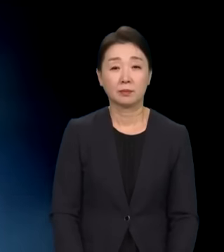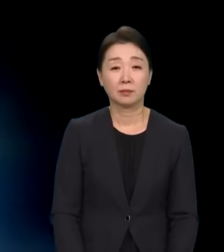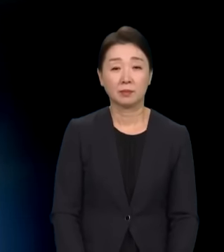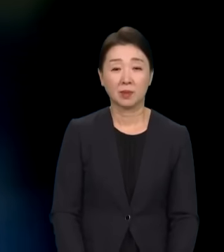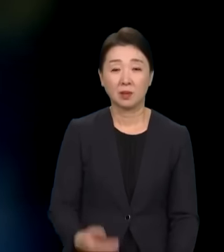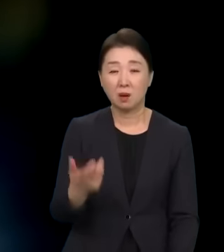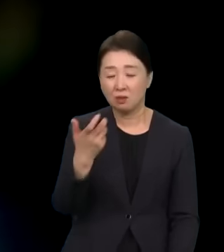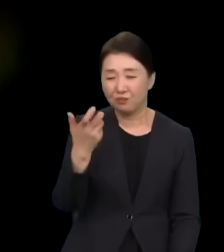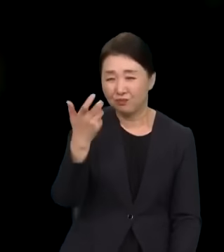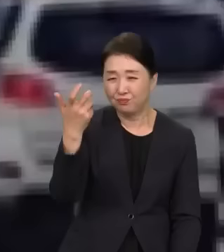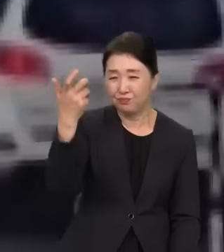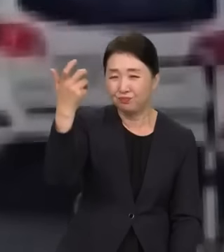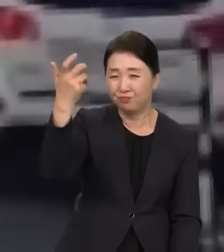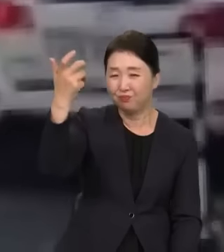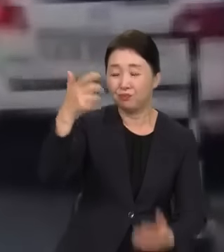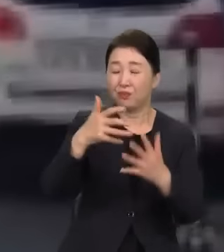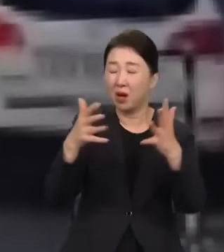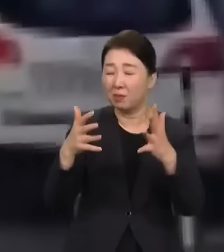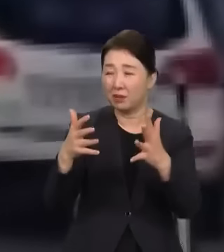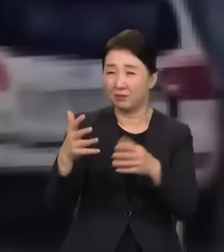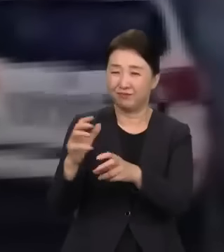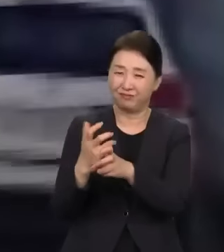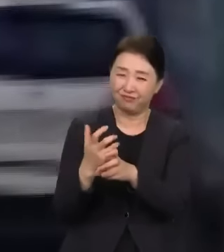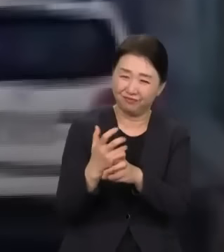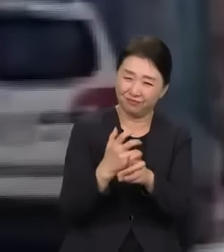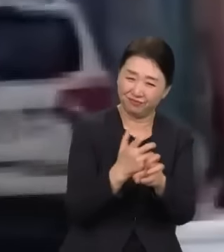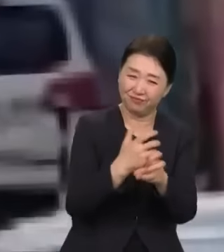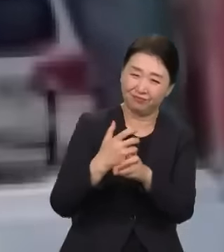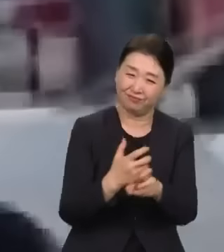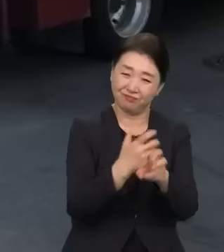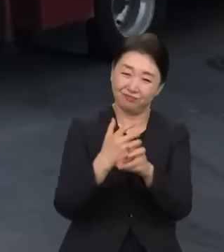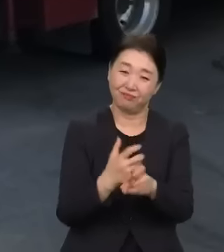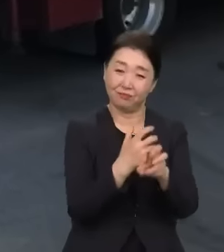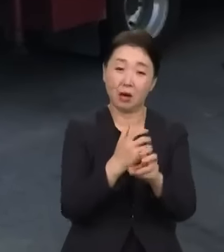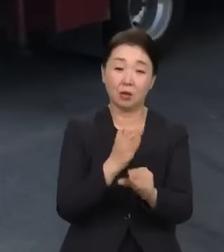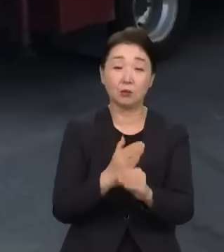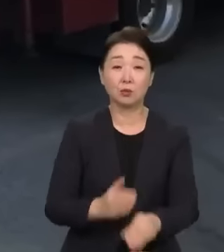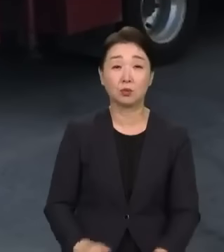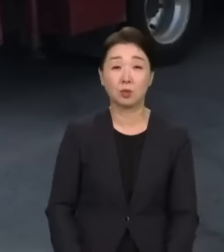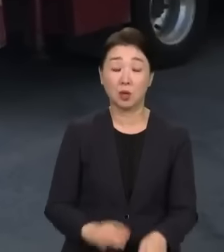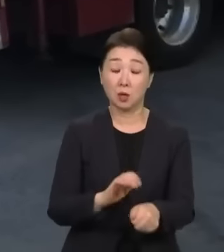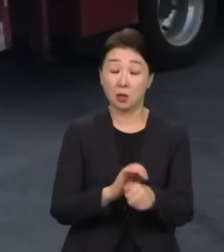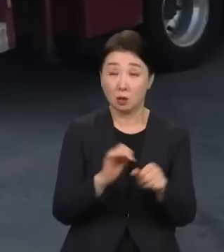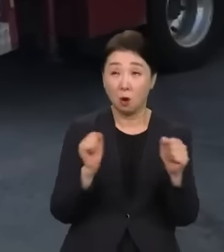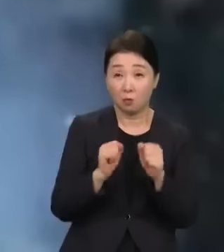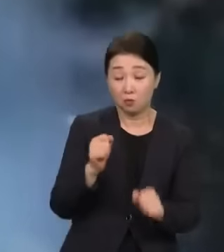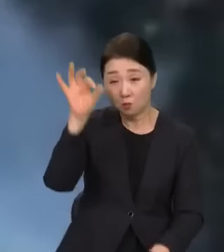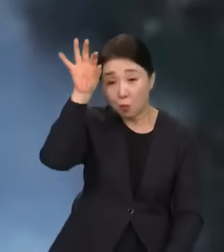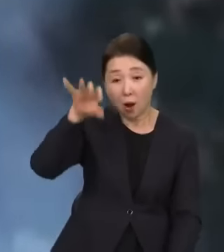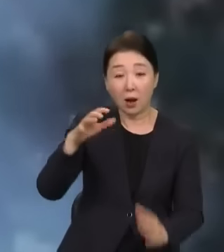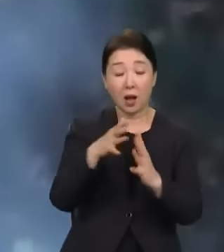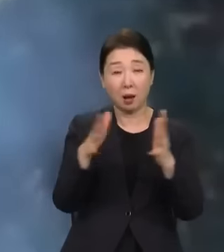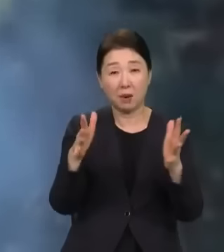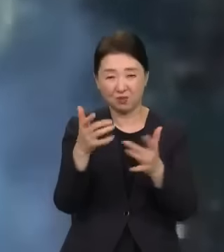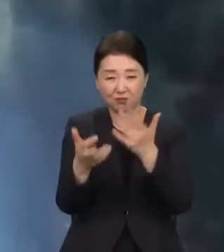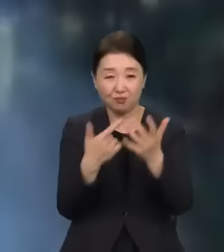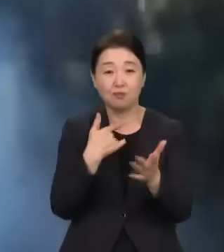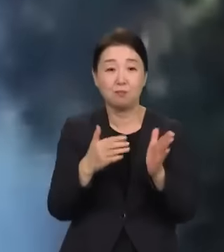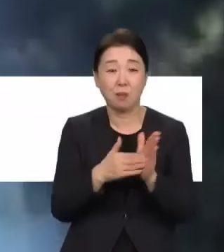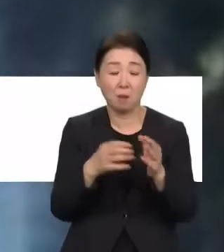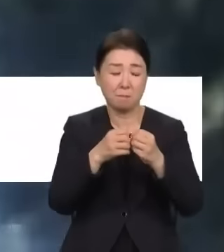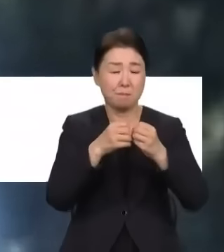연기가 뿜어져 나오는 아파트를 향해 소방차가 줄지어 달려갑니다. 오늘 오전 경북 포항의 한 아파트에서 불이 났습니다. 뭐